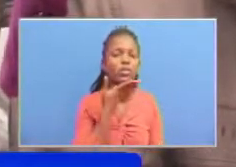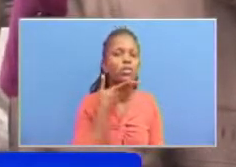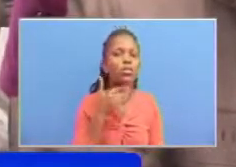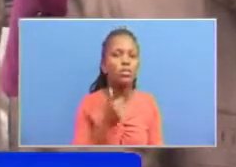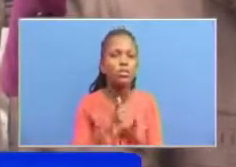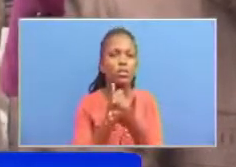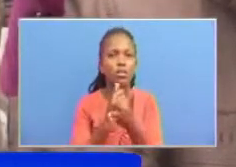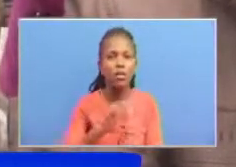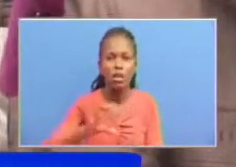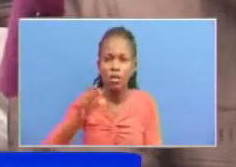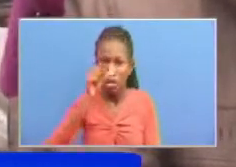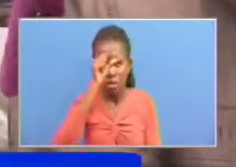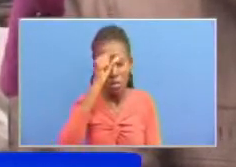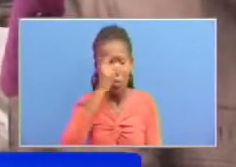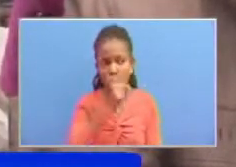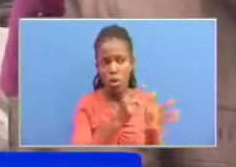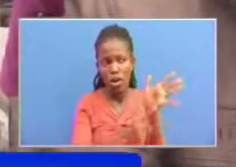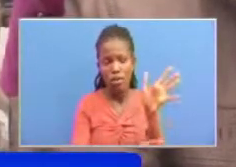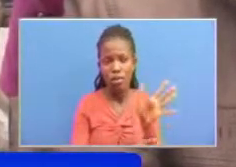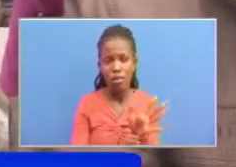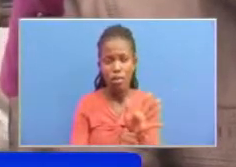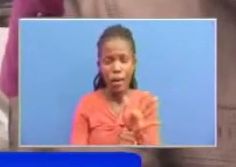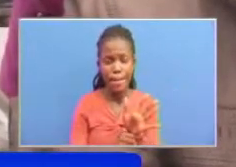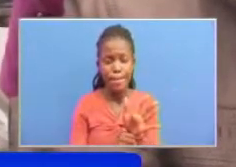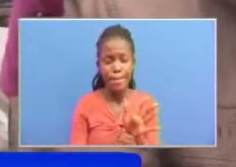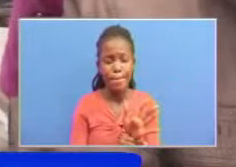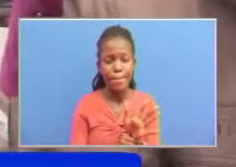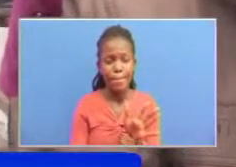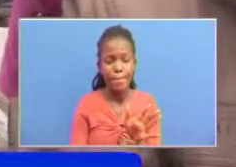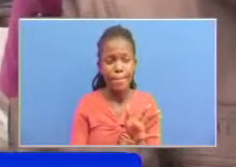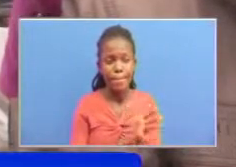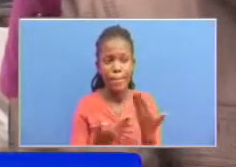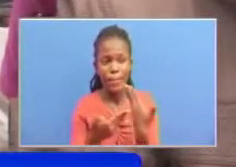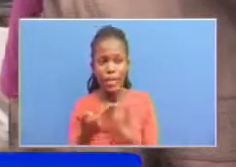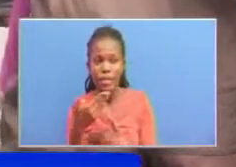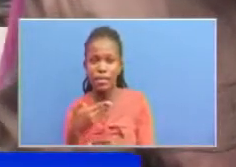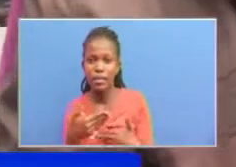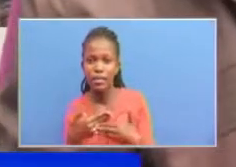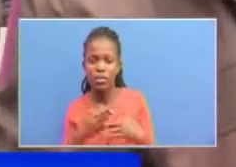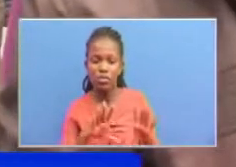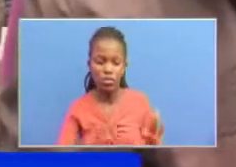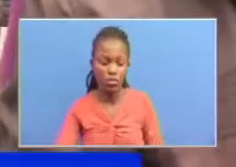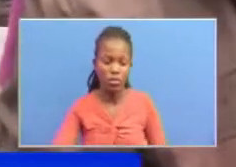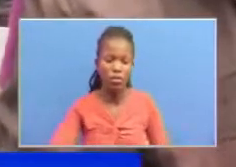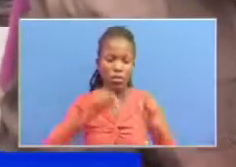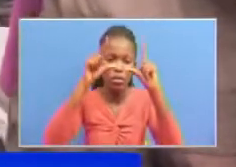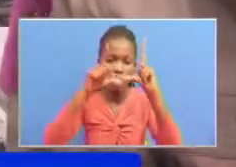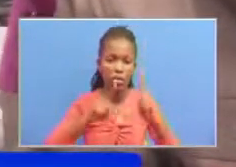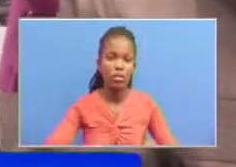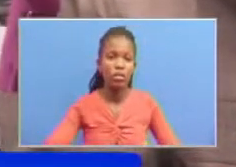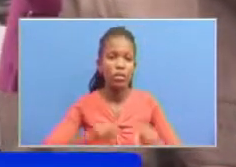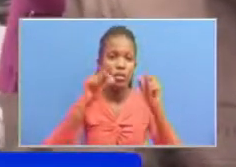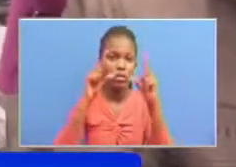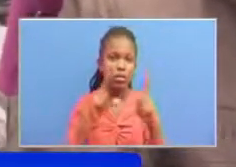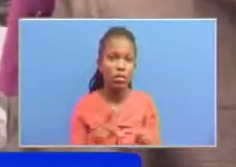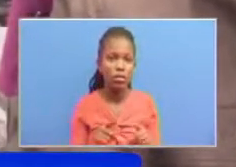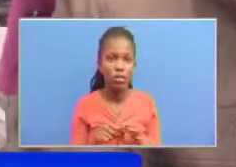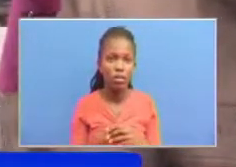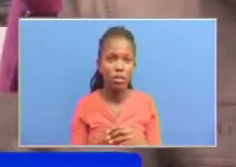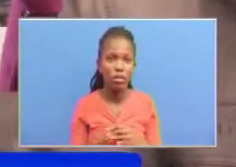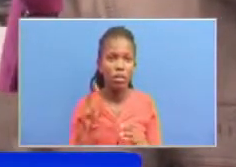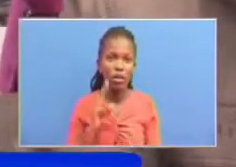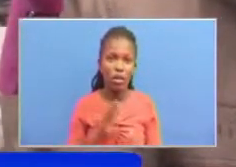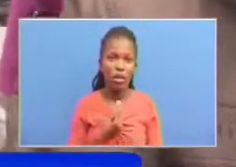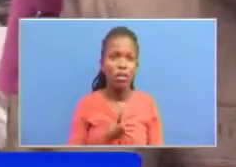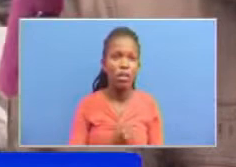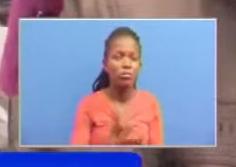ni county government. Kalikoni ya ki ubiashara wa bami tumbani. Ni ikatusaidia